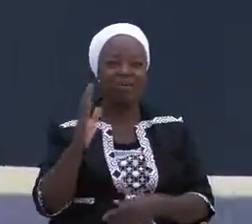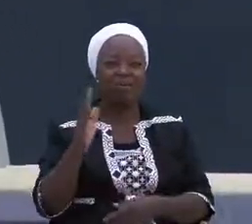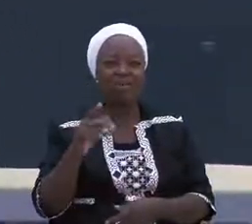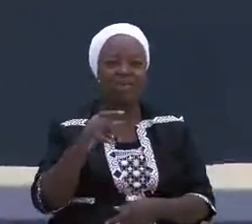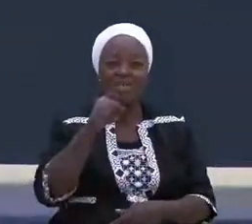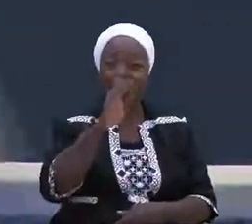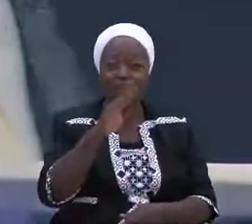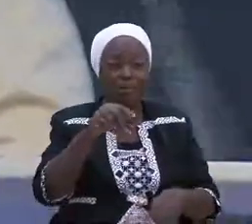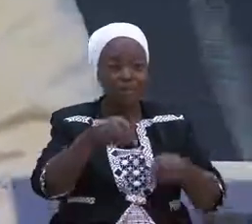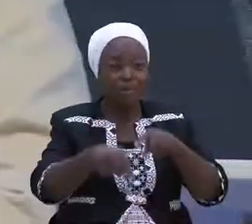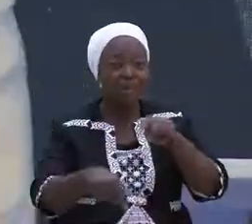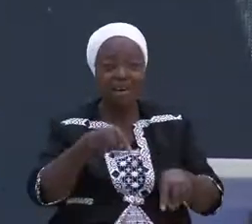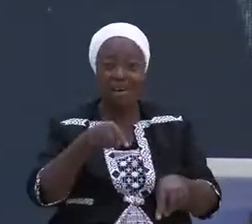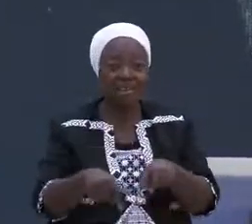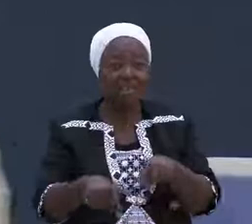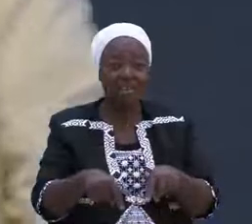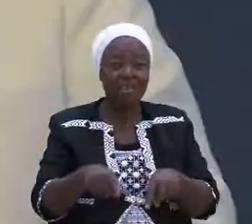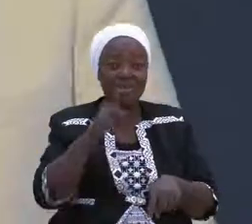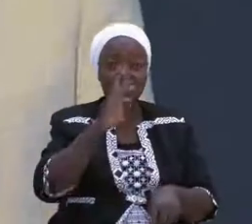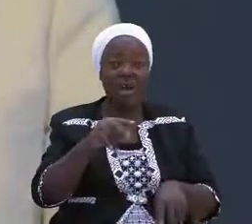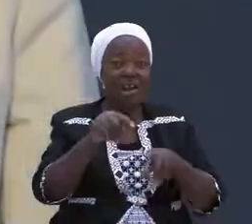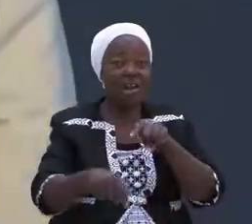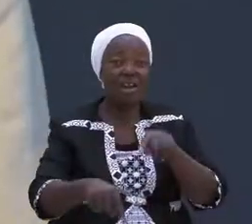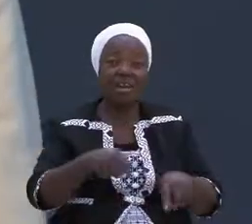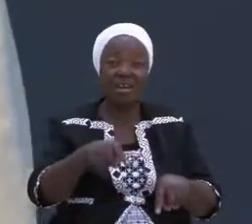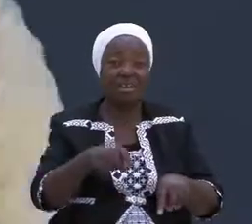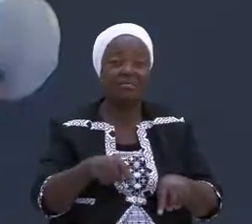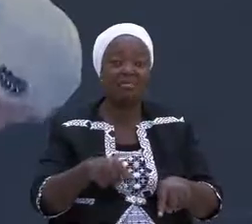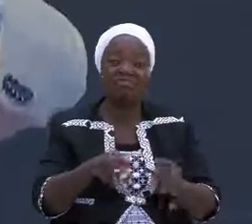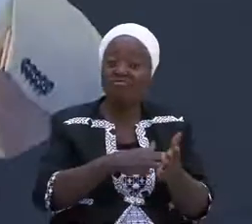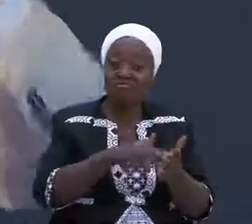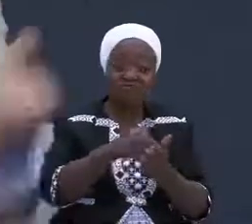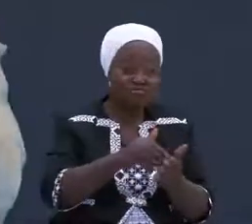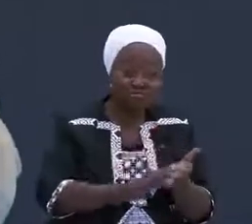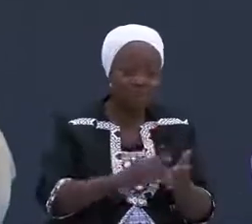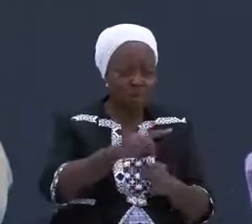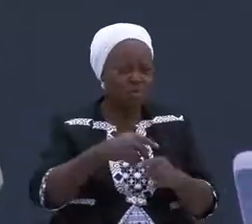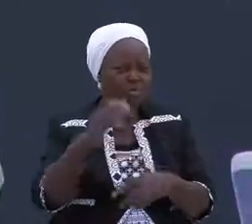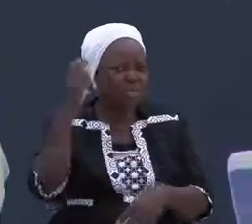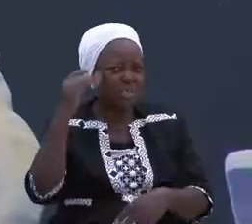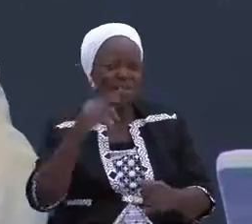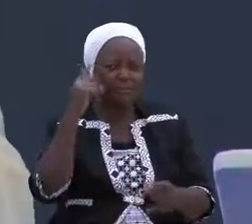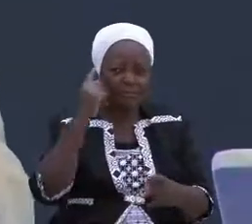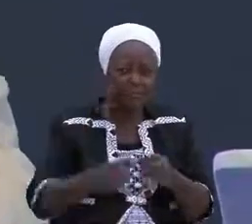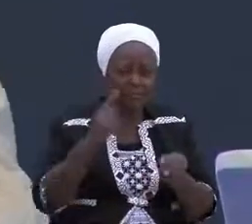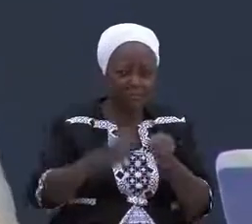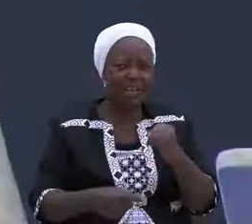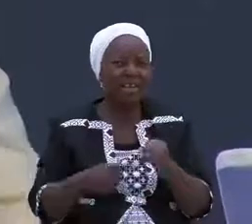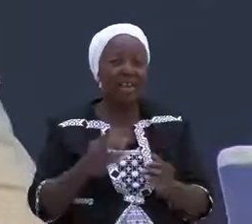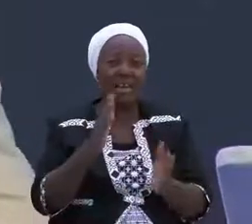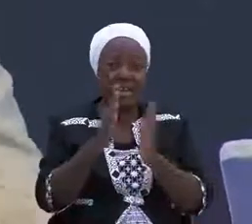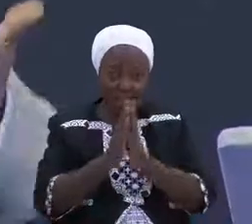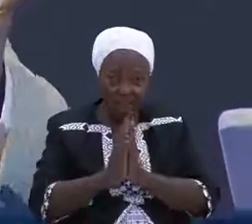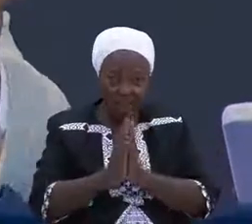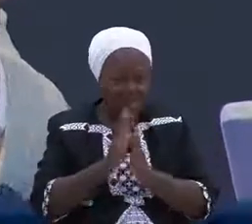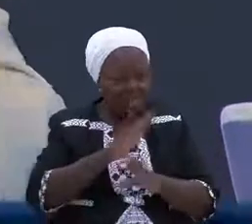étais paralysé. Tu es boiteux, impotent. Quand tu entendras le dernier amen, n'attends